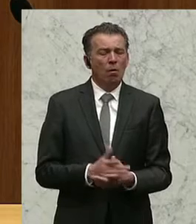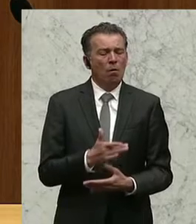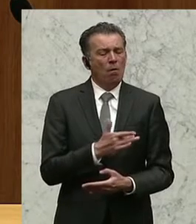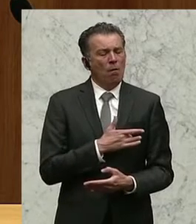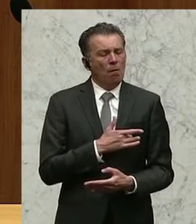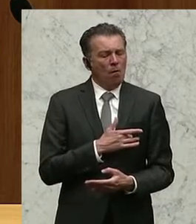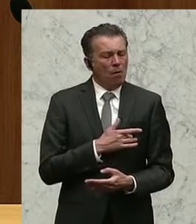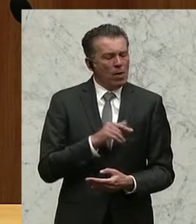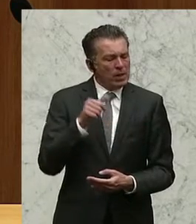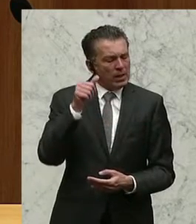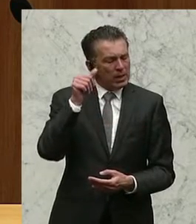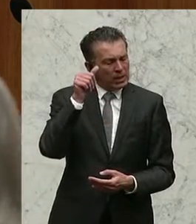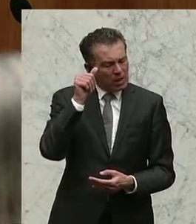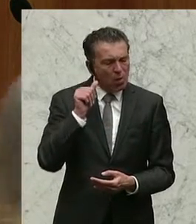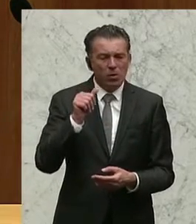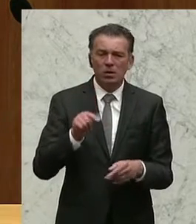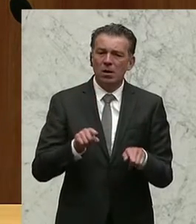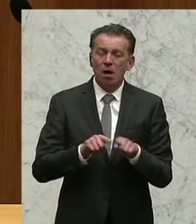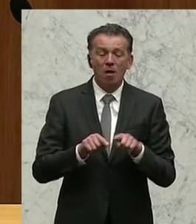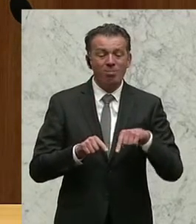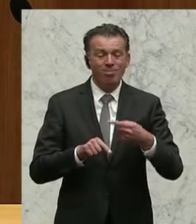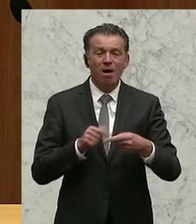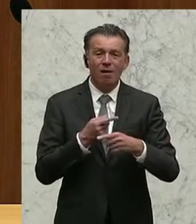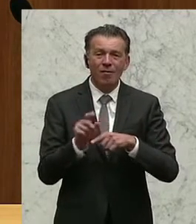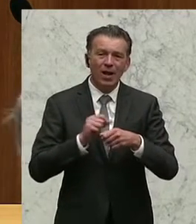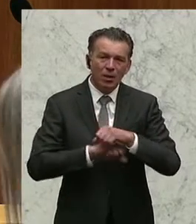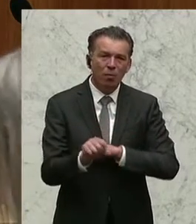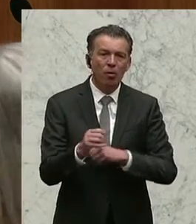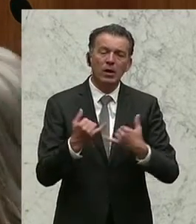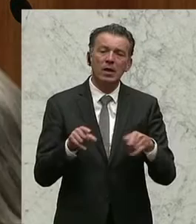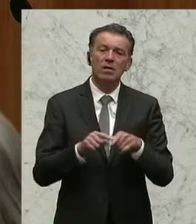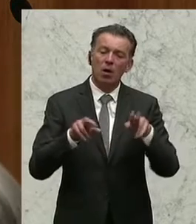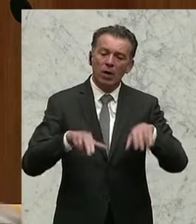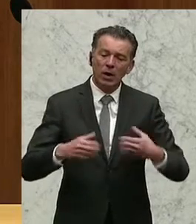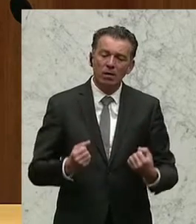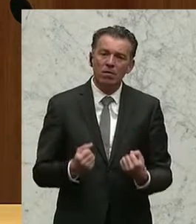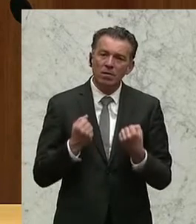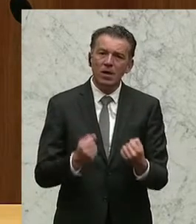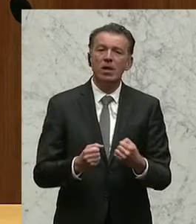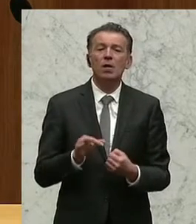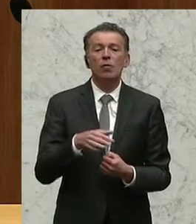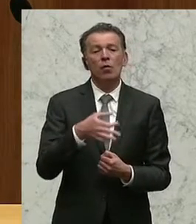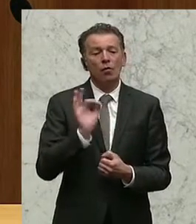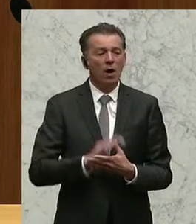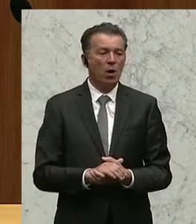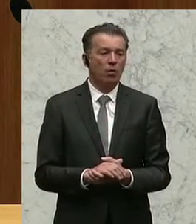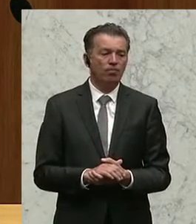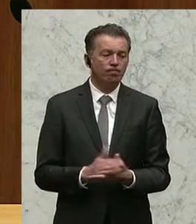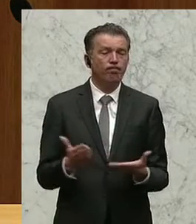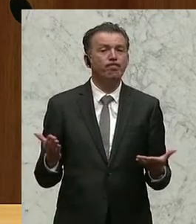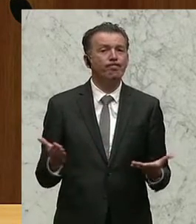und traumatisiert, auch nach seiner Fehlgeburt. Und wir schaffen hier jetzt auch Rechtssicherheit für jene Frauen, die hier